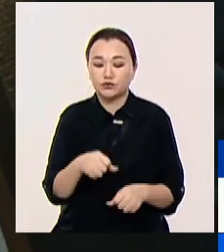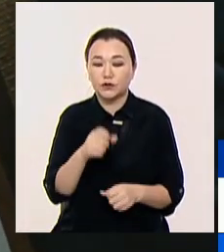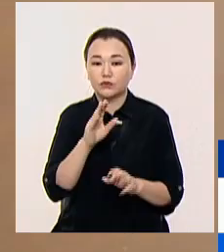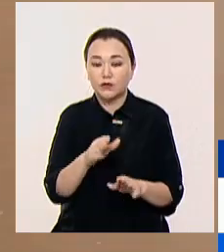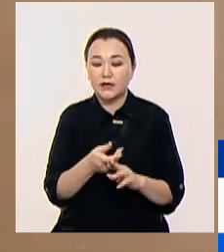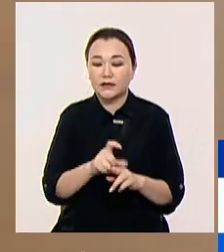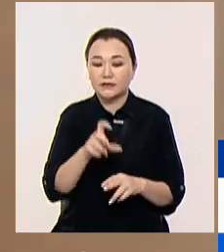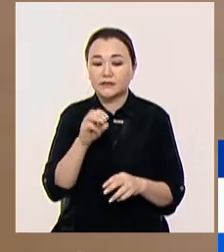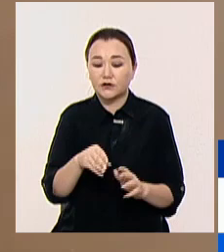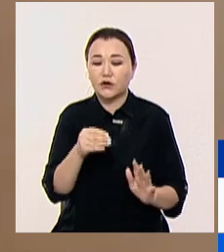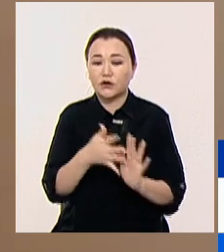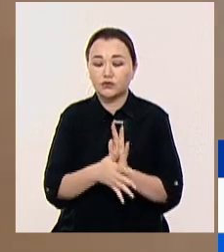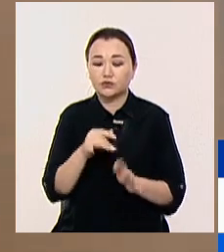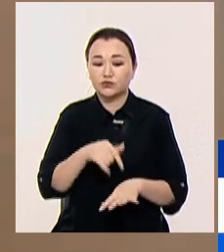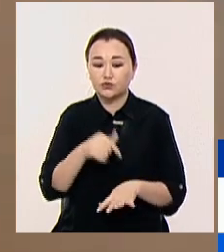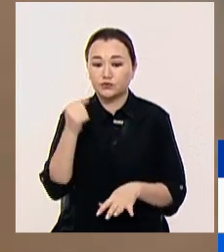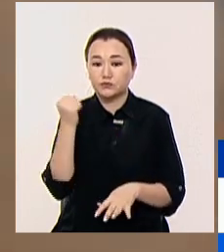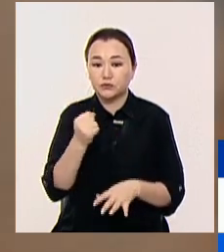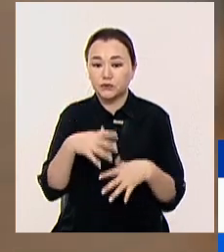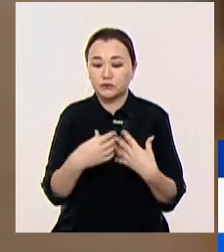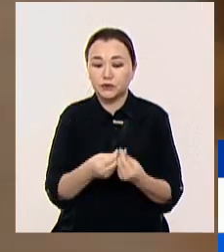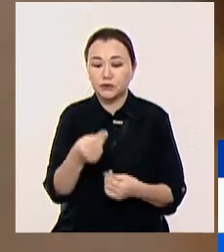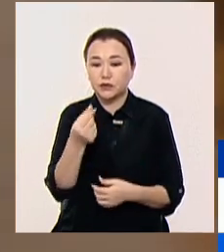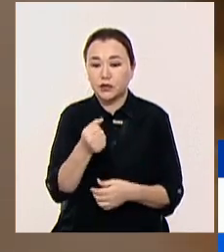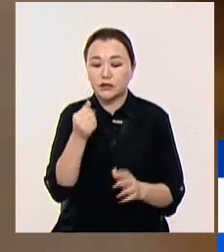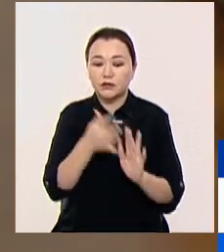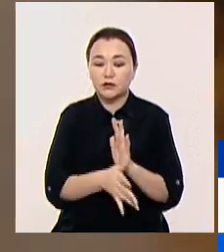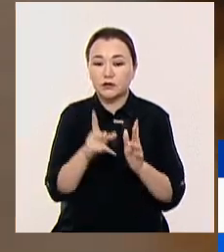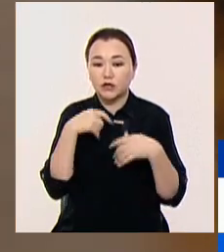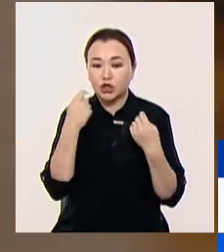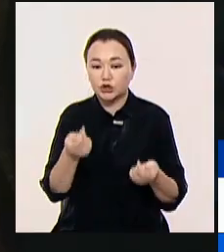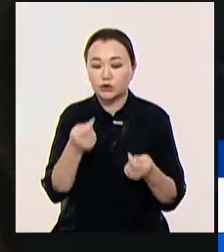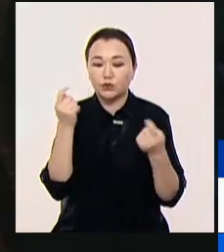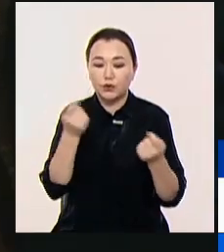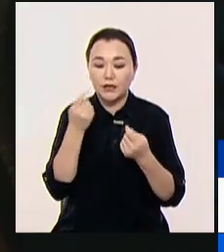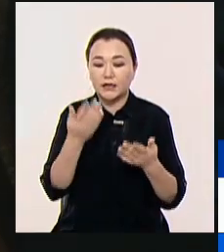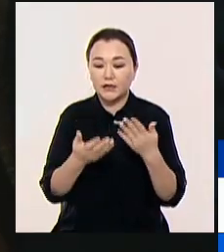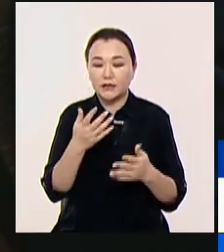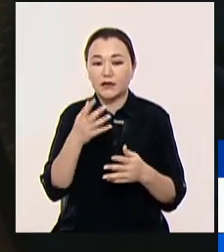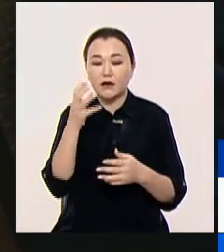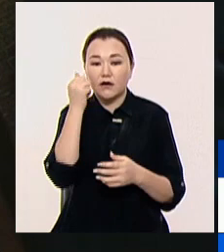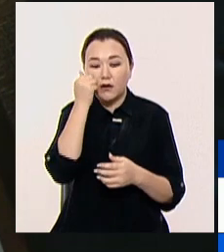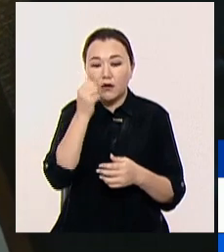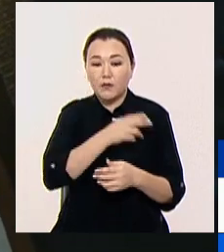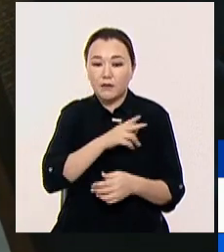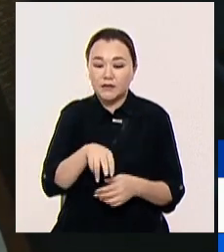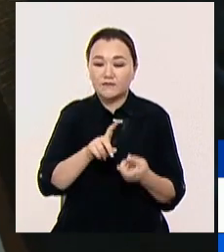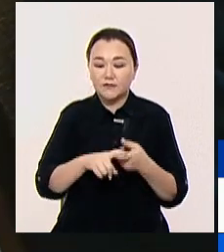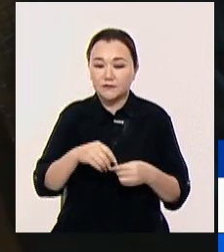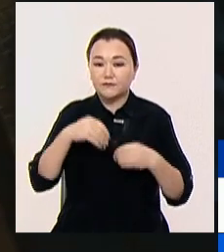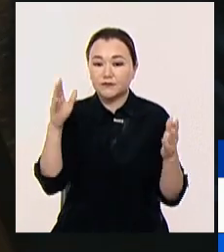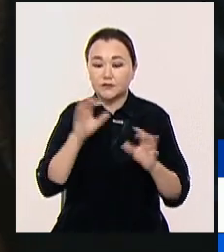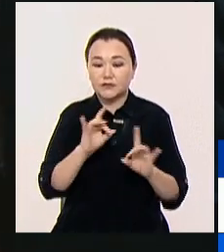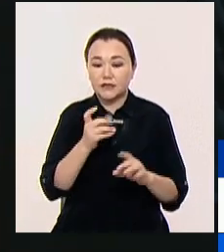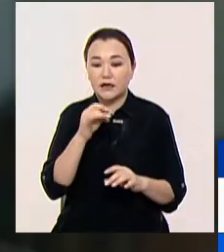только эта статья расходов стала ощутимо бить по семейному бюджету трата на дни рождения туи или поминки в последний год заметно выросли говорит